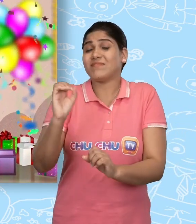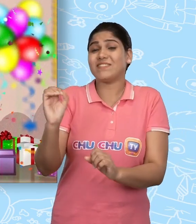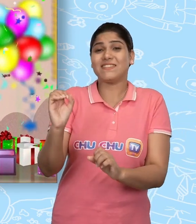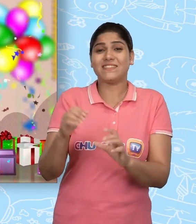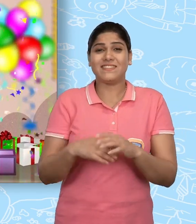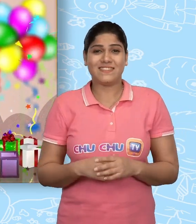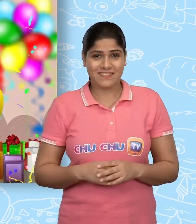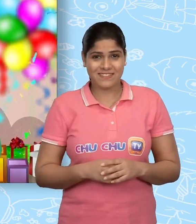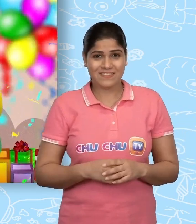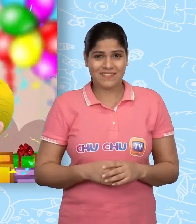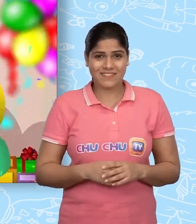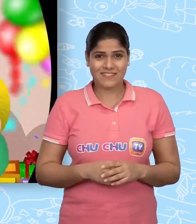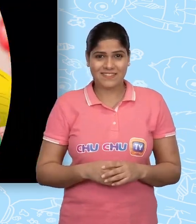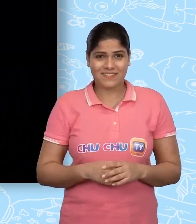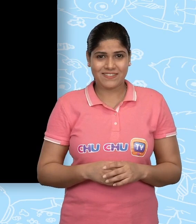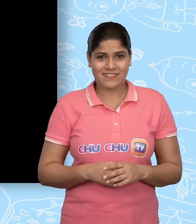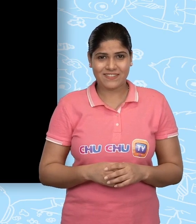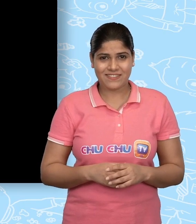की।